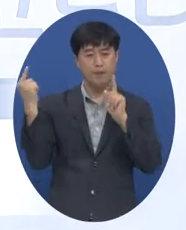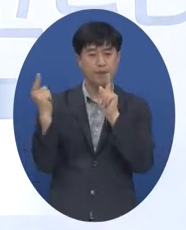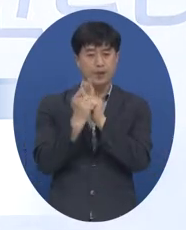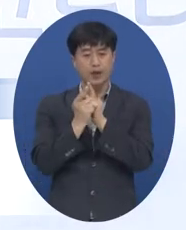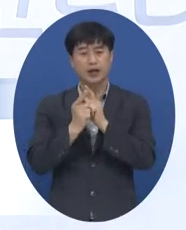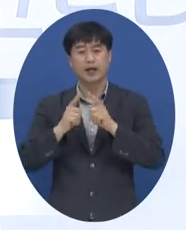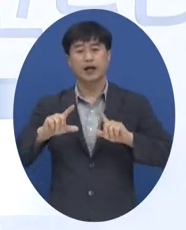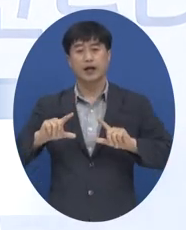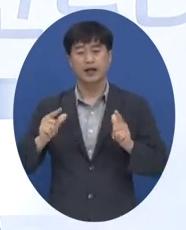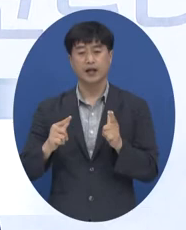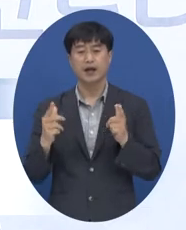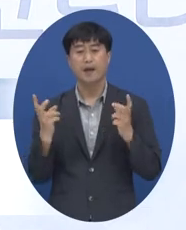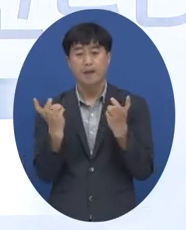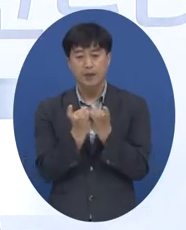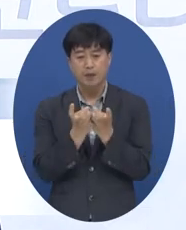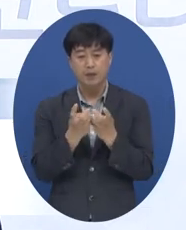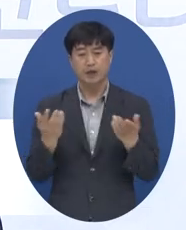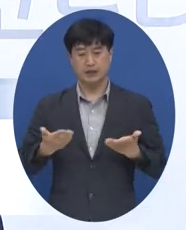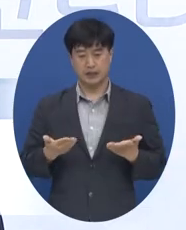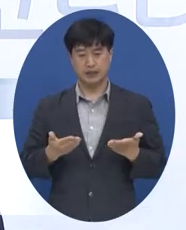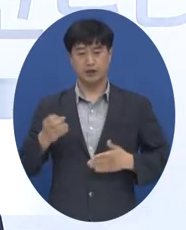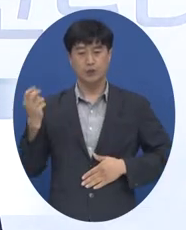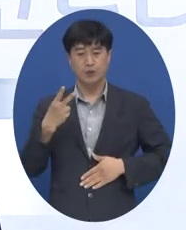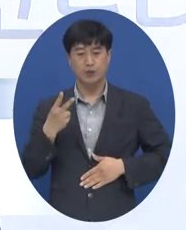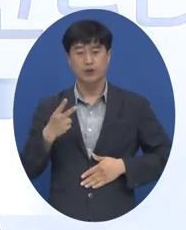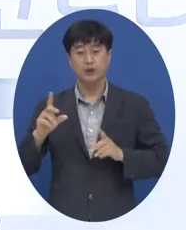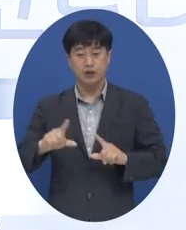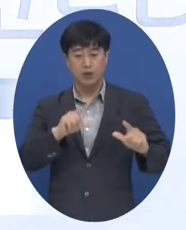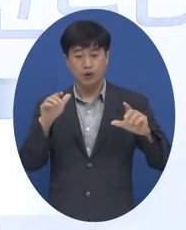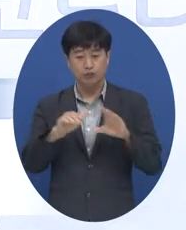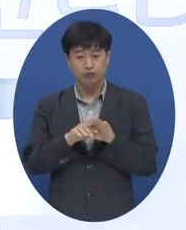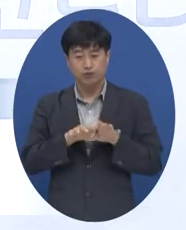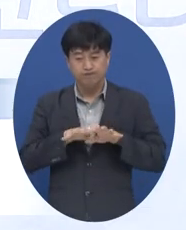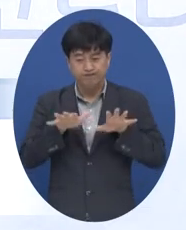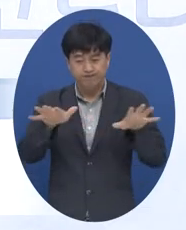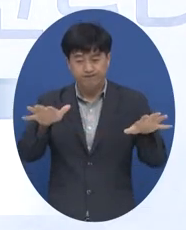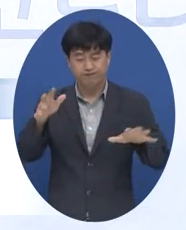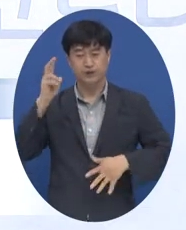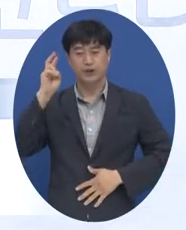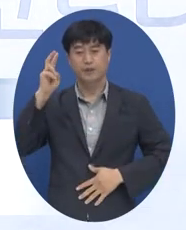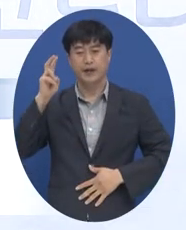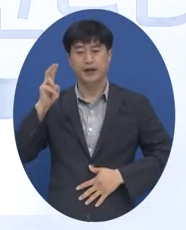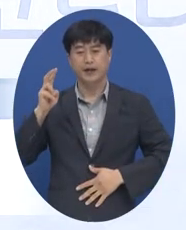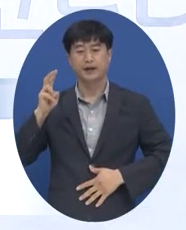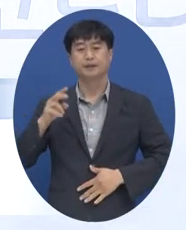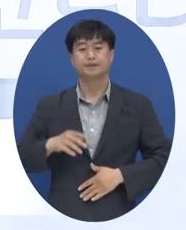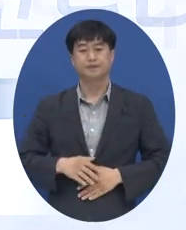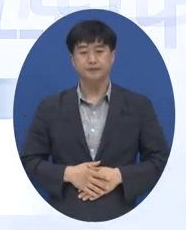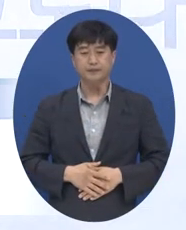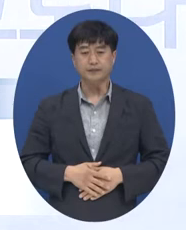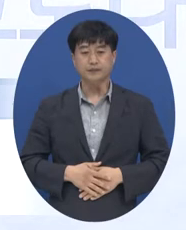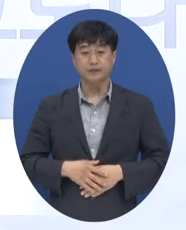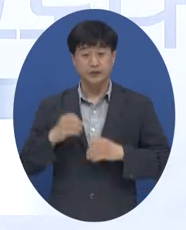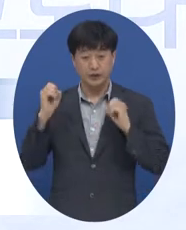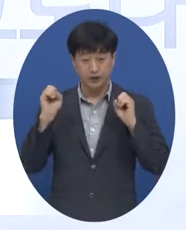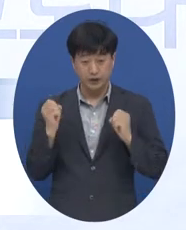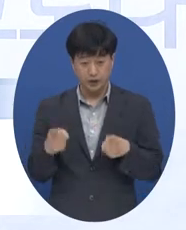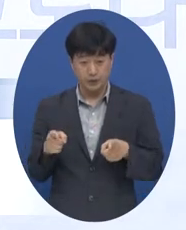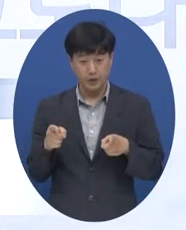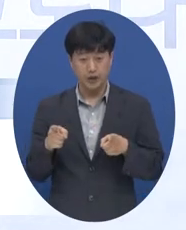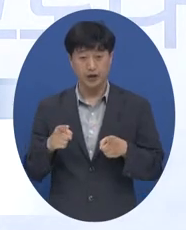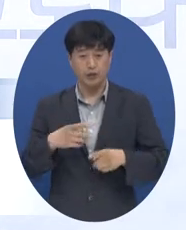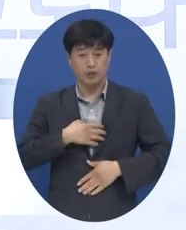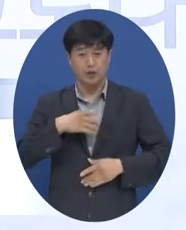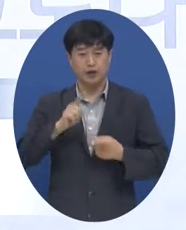같은 비대면 방식의 근무 또는 생활 문화가 확산될 것으로 전망이 됩니다. 기회와 위험에